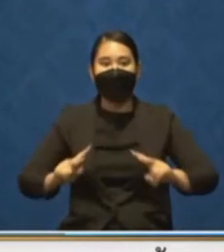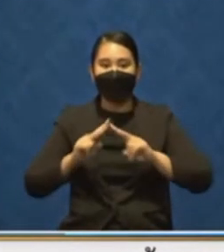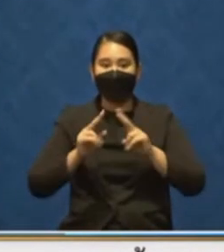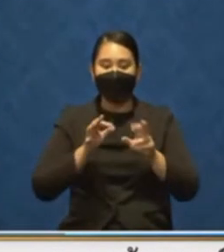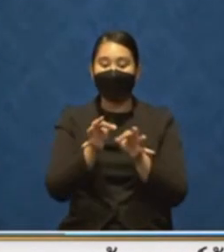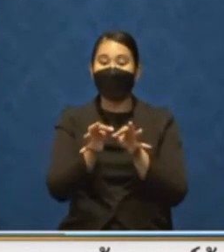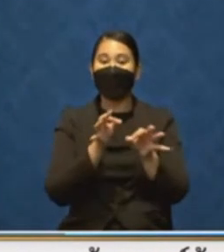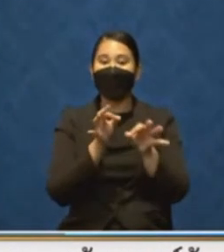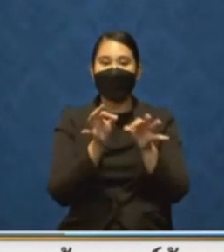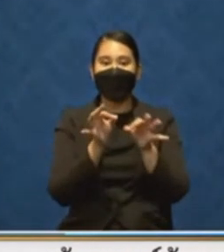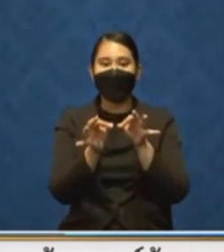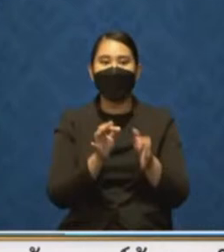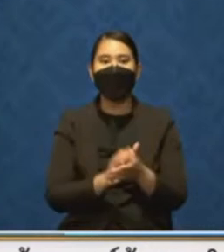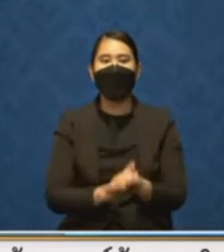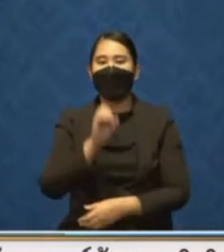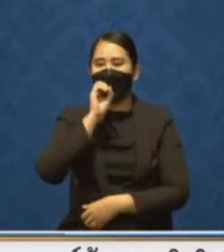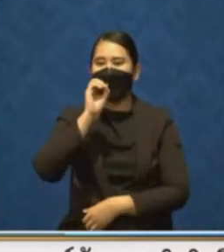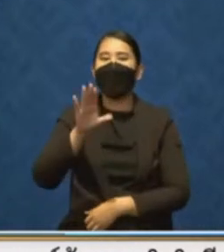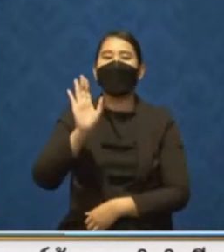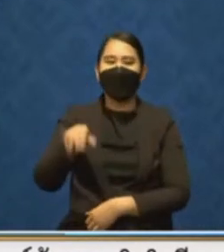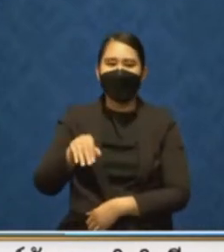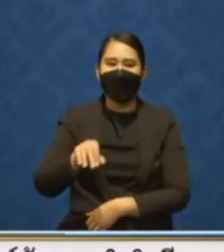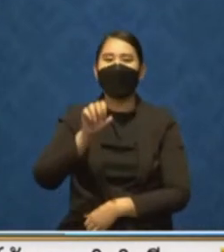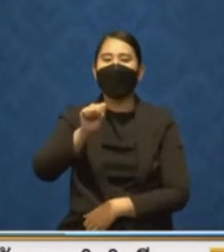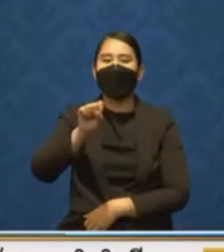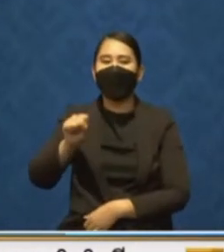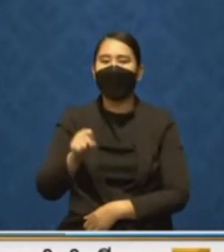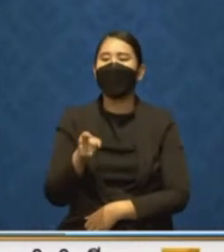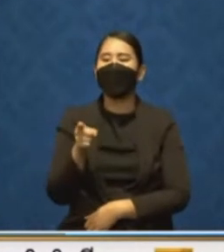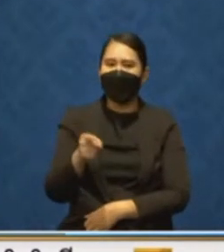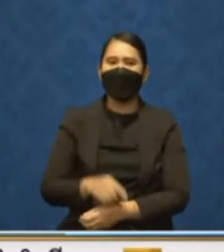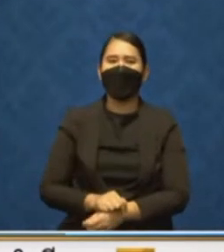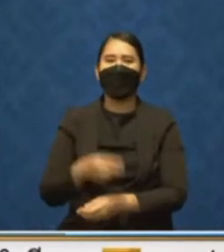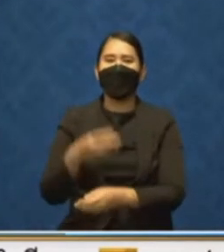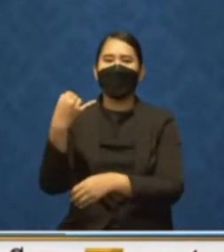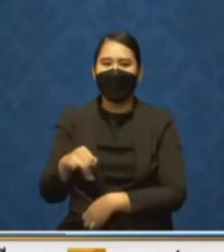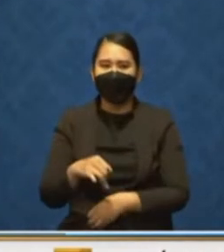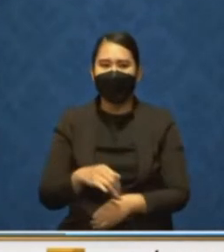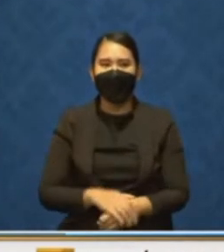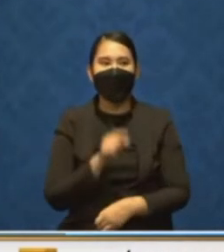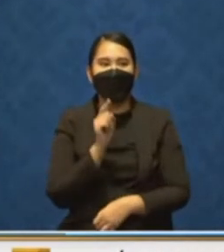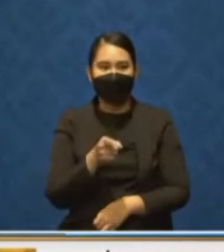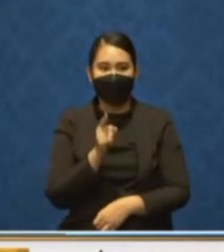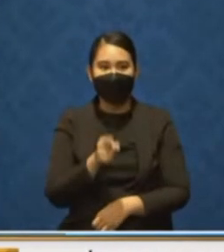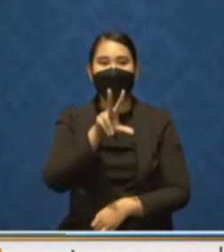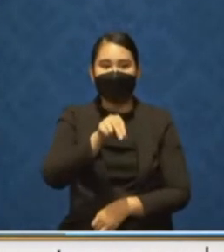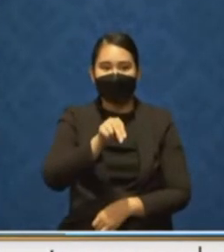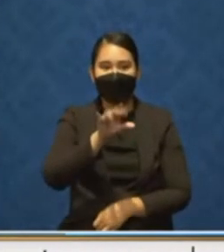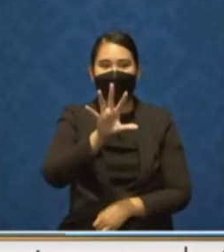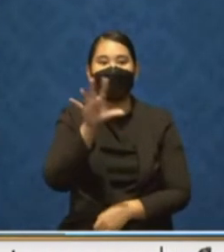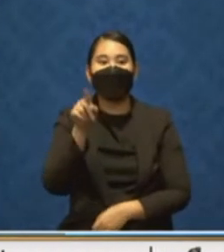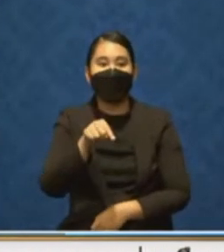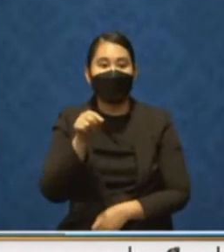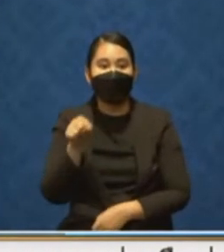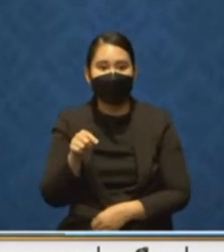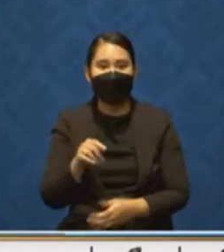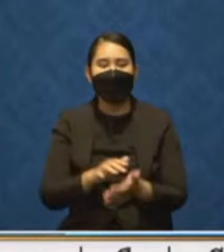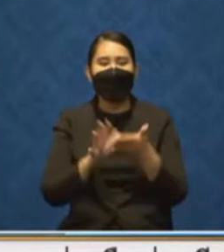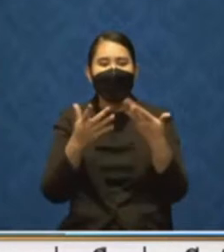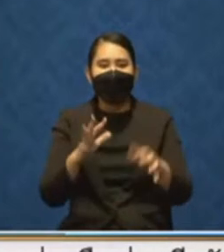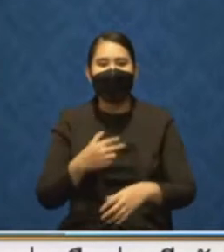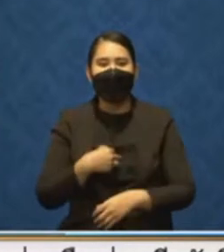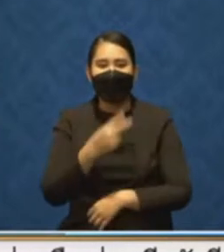ท่านบอกสรภพคุณธรรมนวลผิดจริงๆมันแค่สามสิบห้าเปอร์เซ็นพ่อผมไปดู